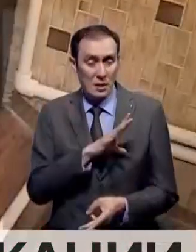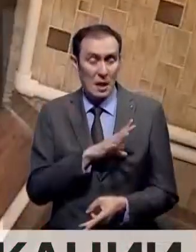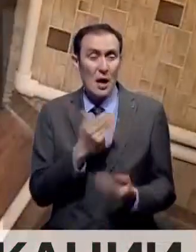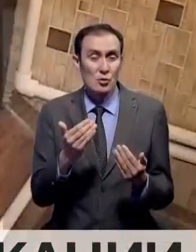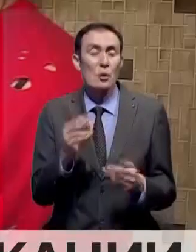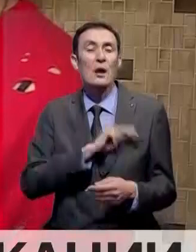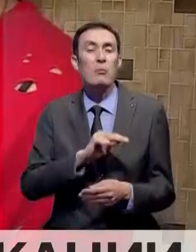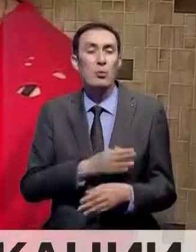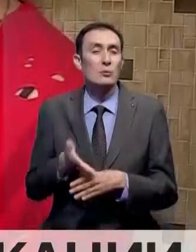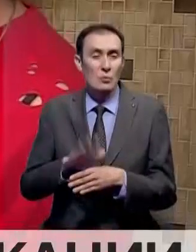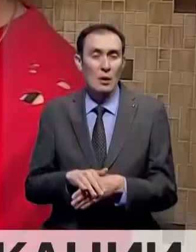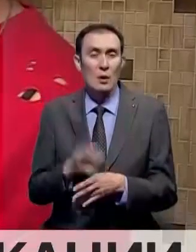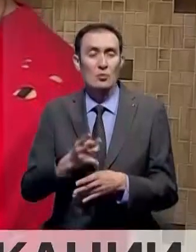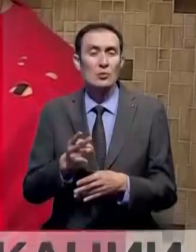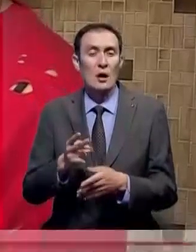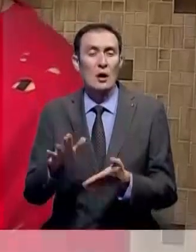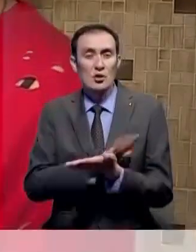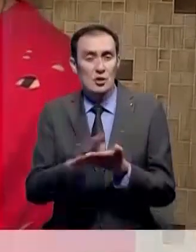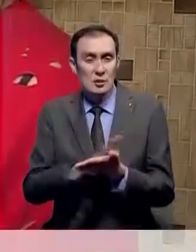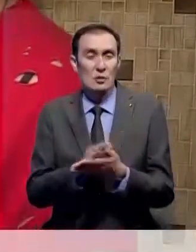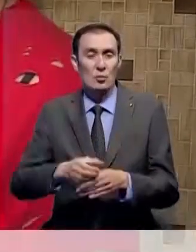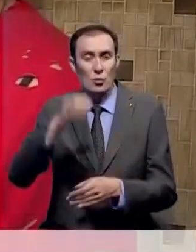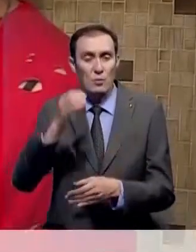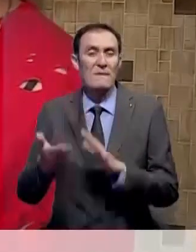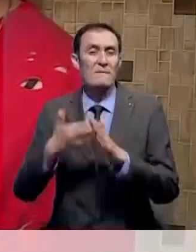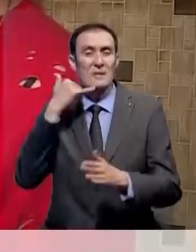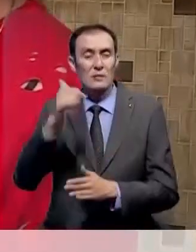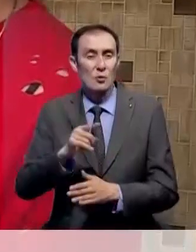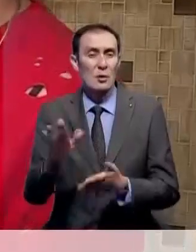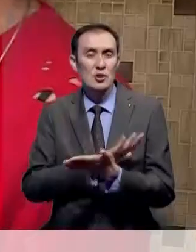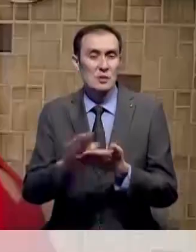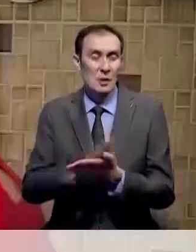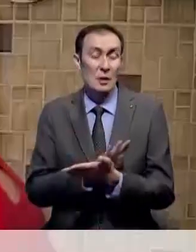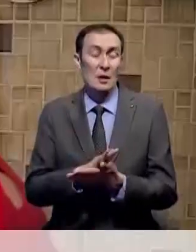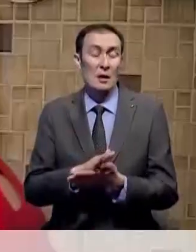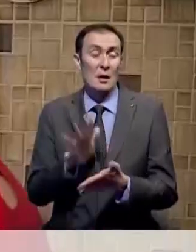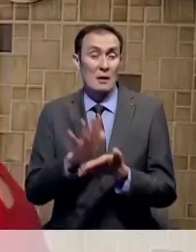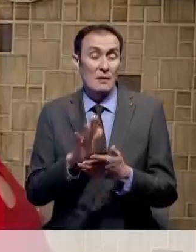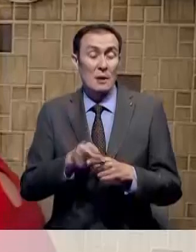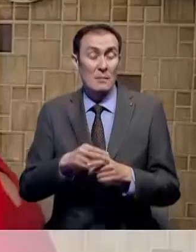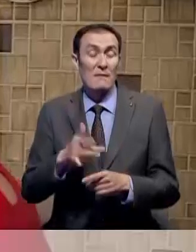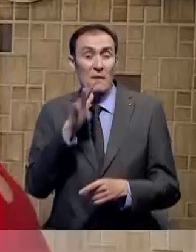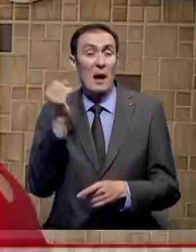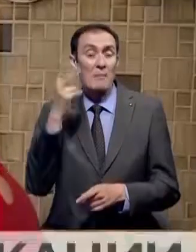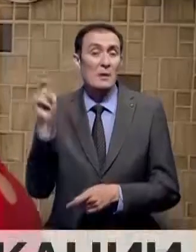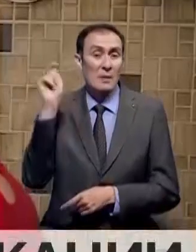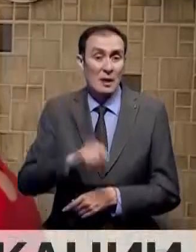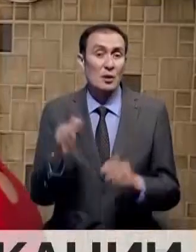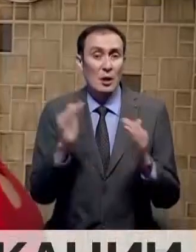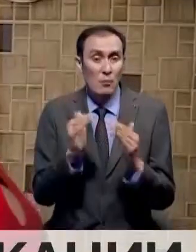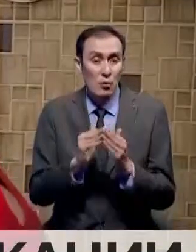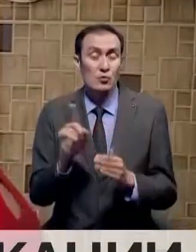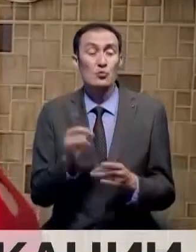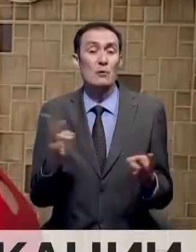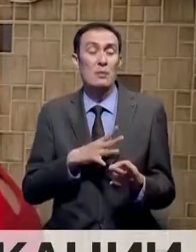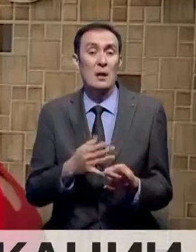работы сколько колодцы надо чистить ежегодно вызывать что тебе дымоход почистили Во время обеда нам приходилось приезжать домой потому